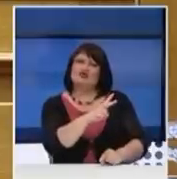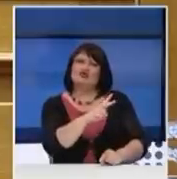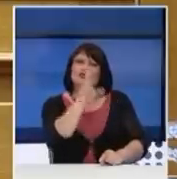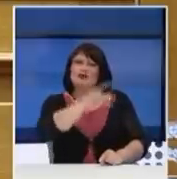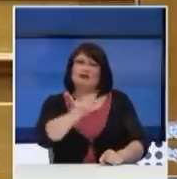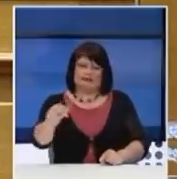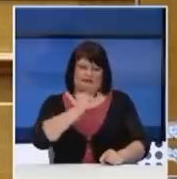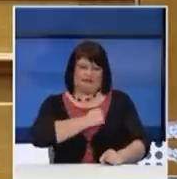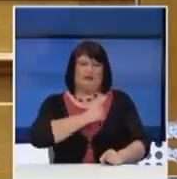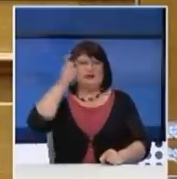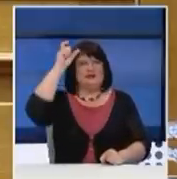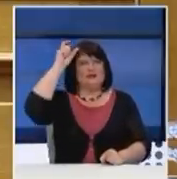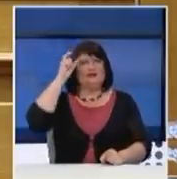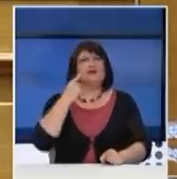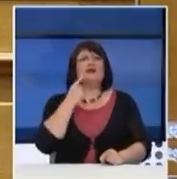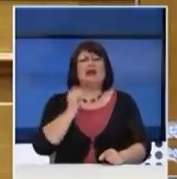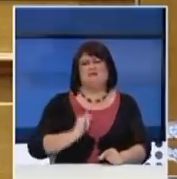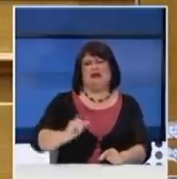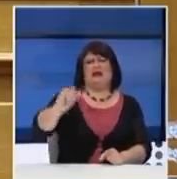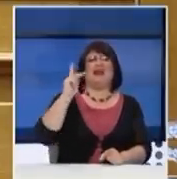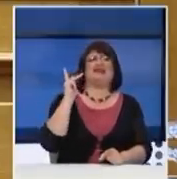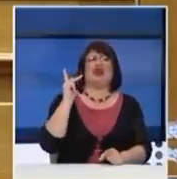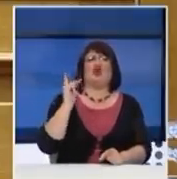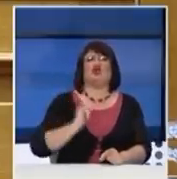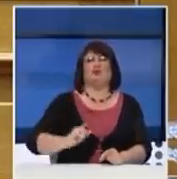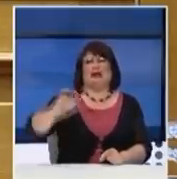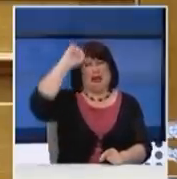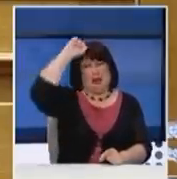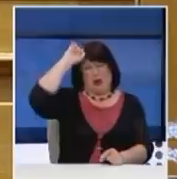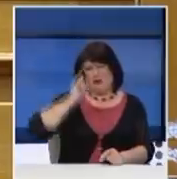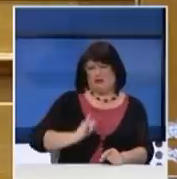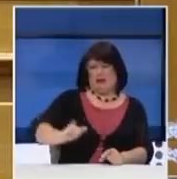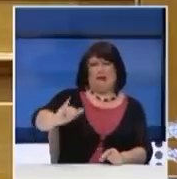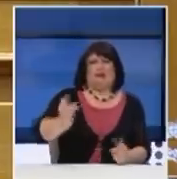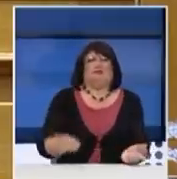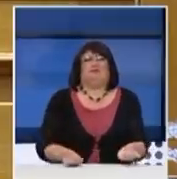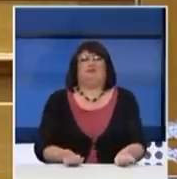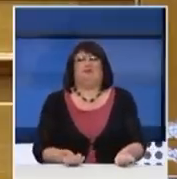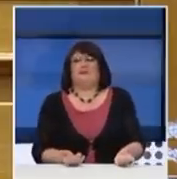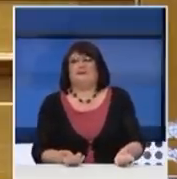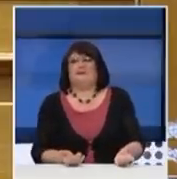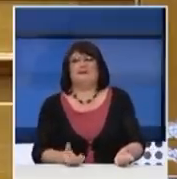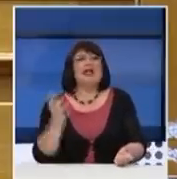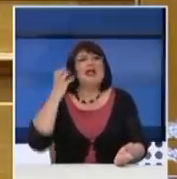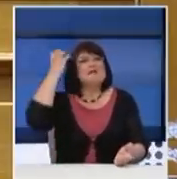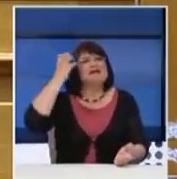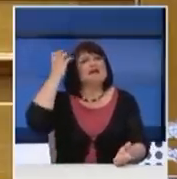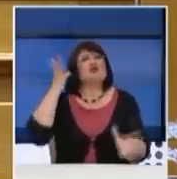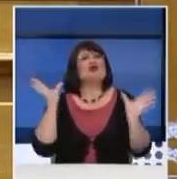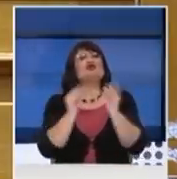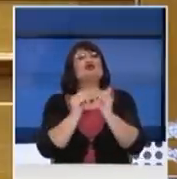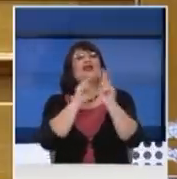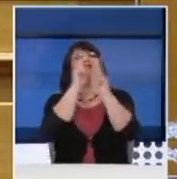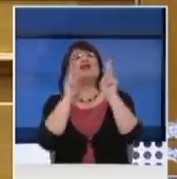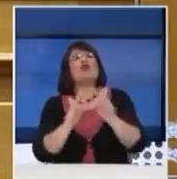δυστυχώς το λένε πολλοί. Το Καστελόριζο, λέει, είναι μακριά. Το είπαν πολλοί αυτό. Επειδή έχετε διεθνολόγους, το έχουν πει πολλοί. Ψάξτε το λίγο παραπάνω,